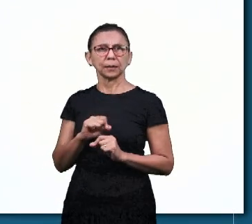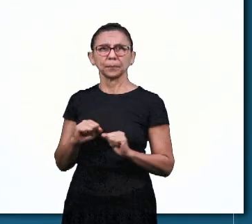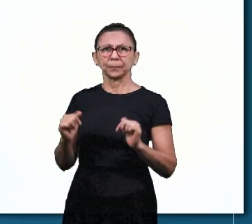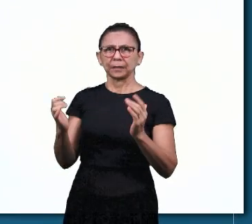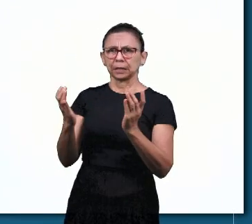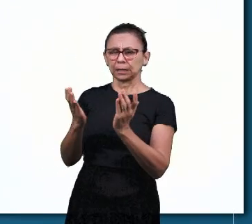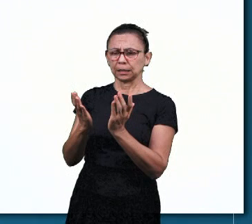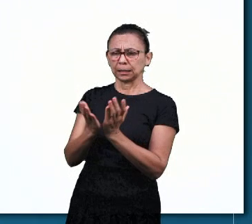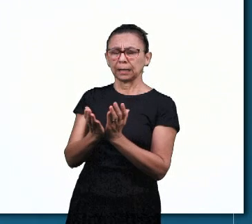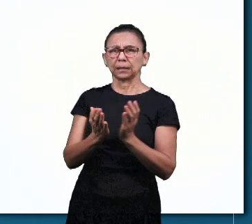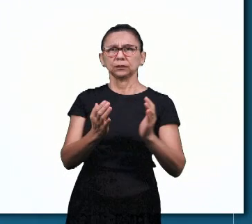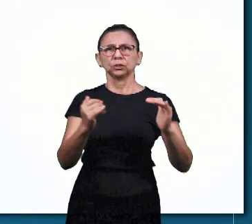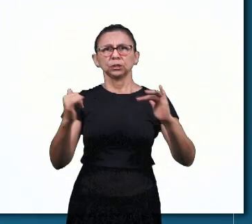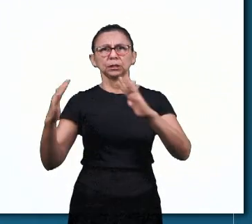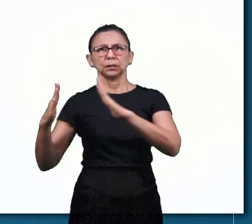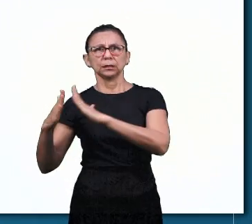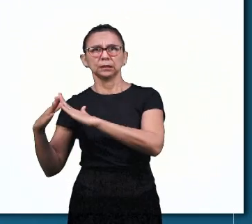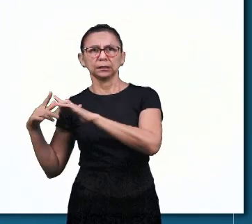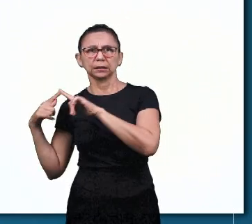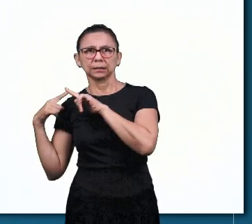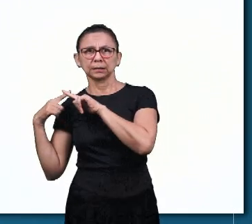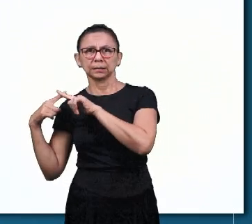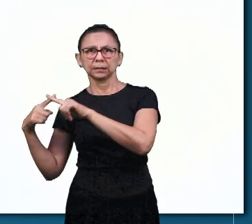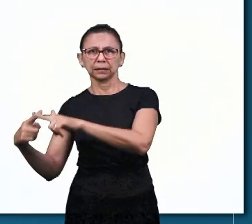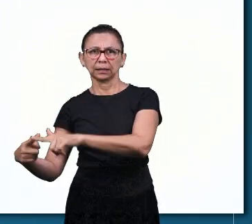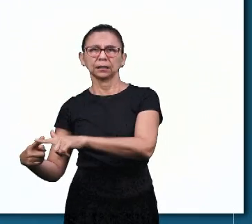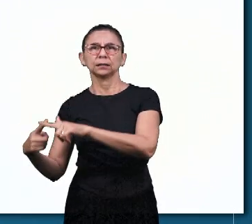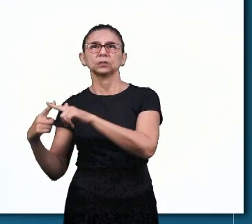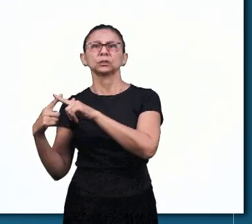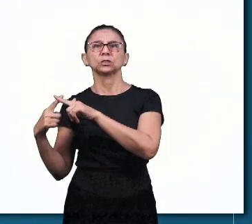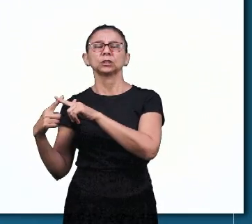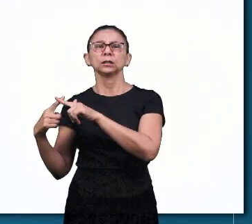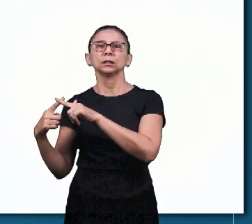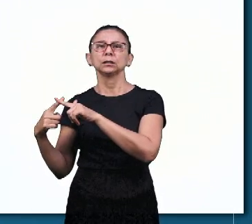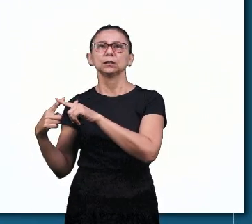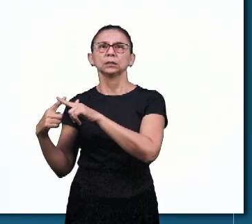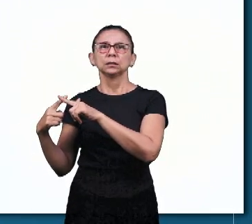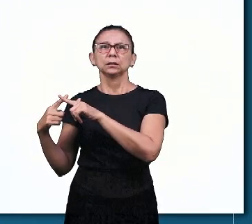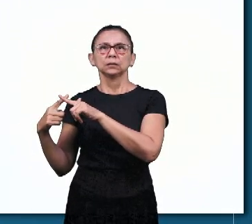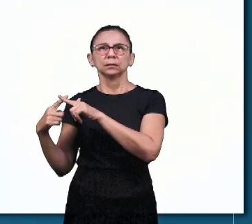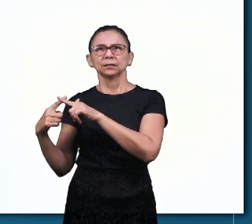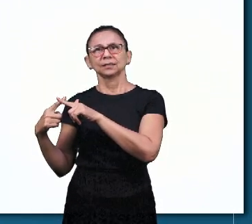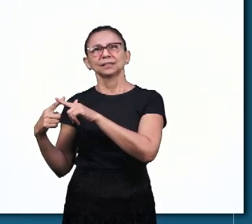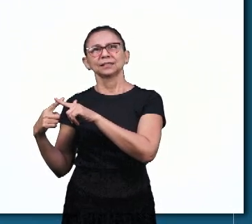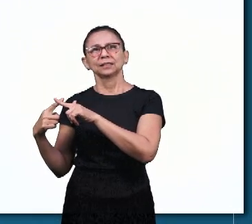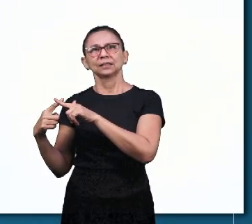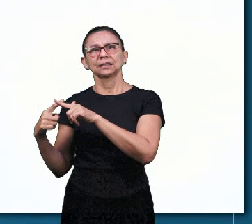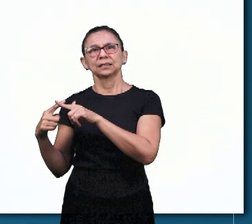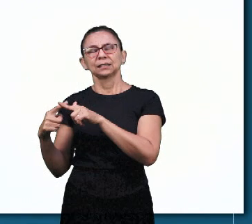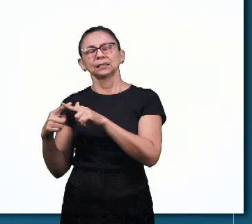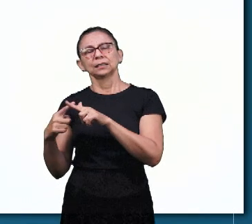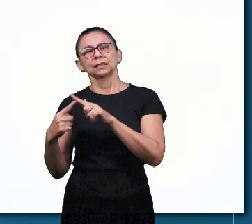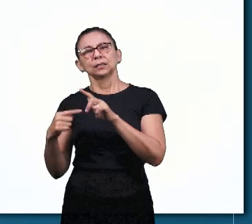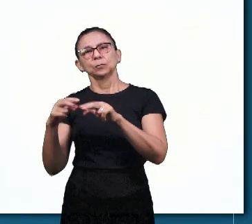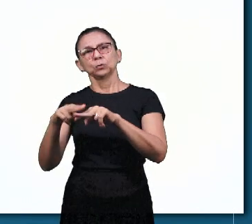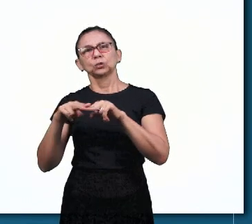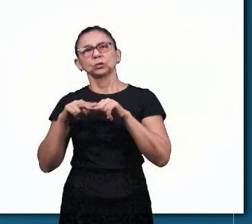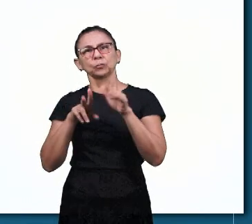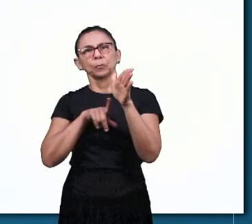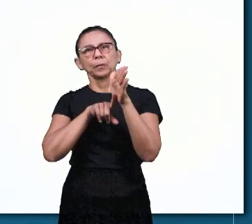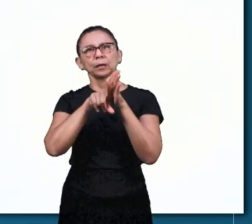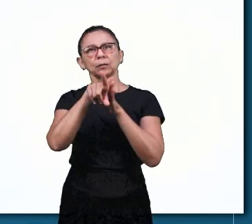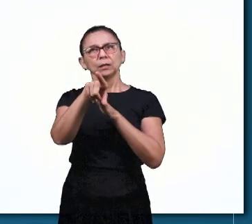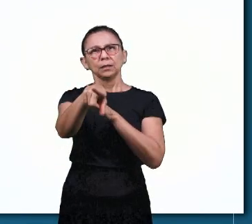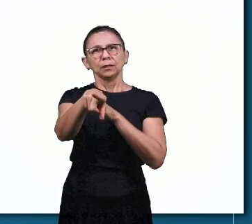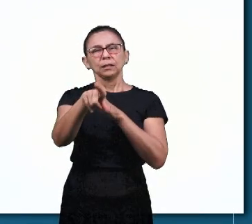citant les versets qui sont basés dans la raison de la question. Je